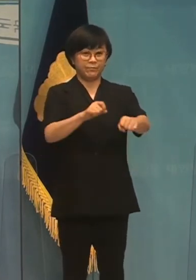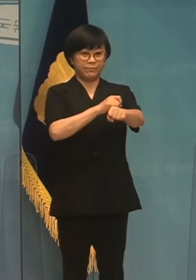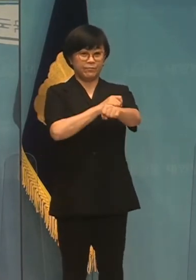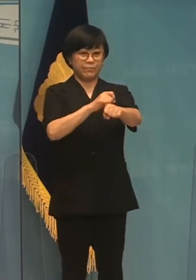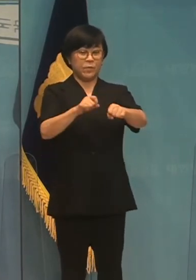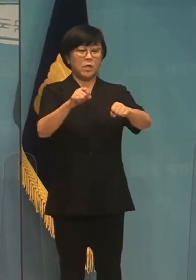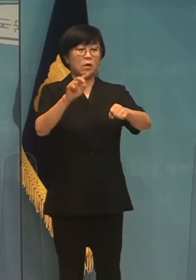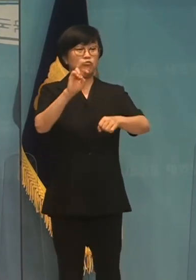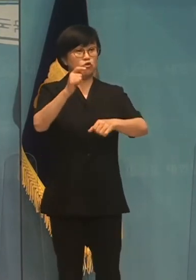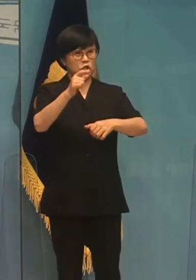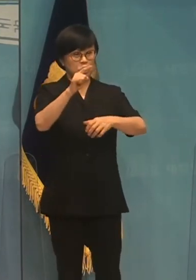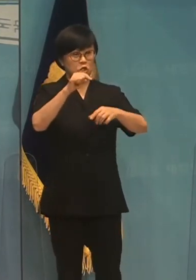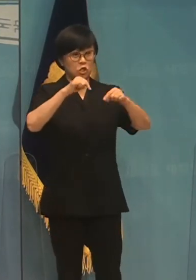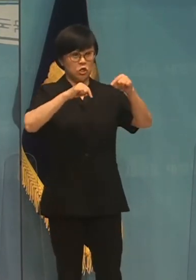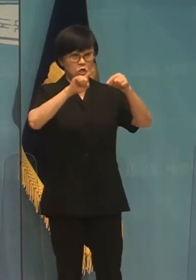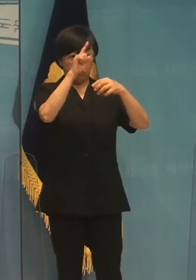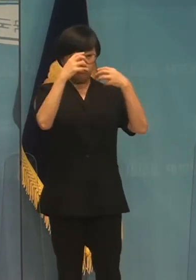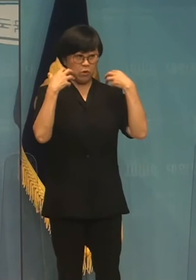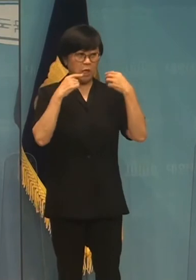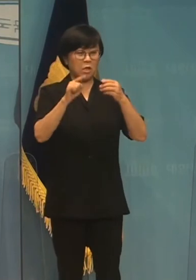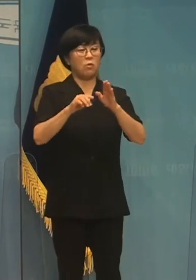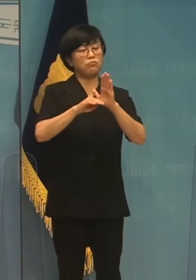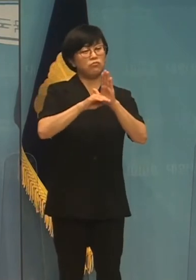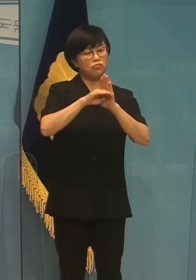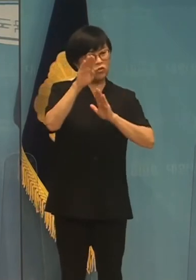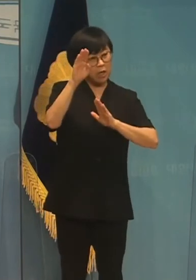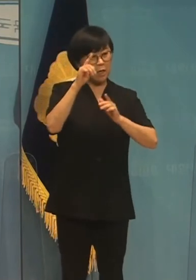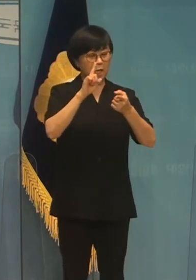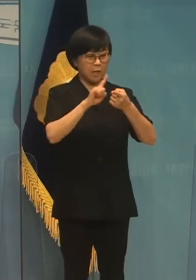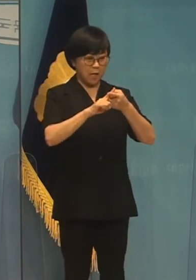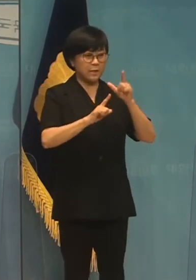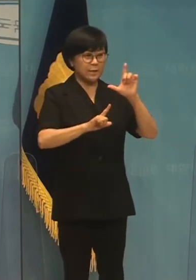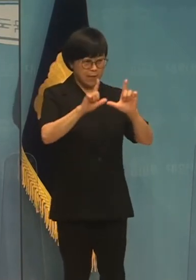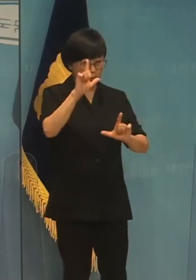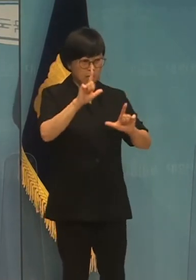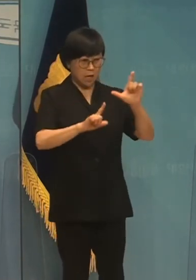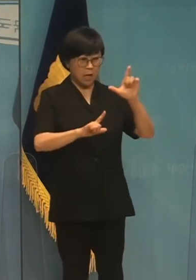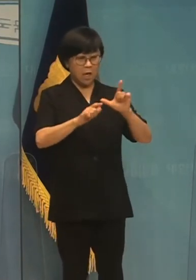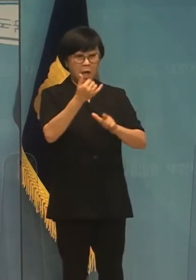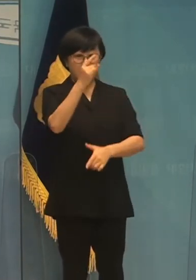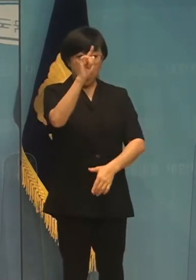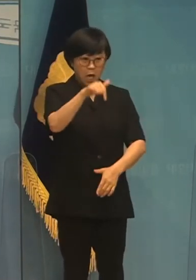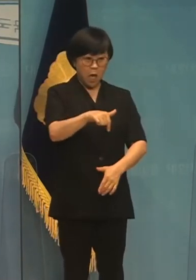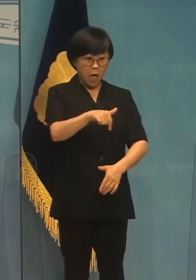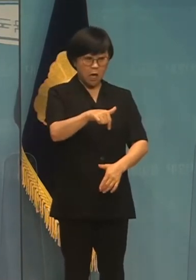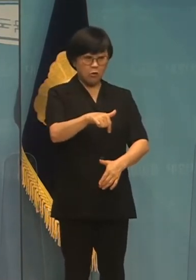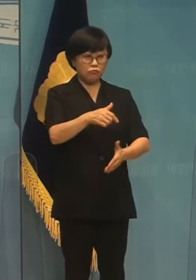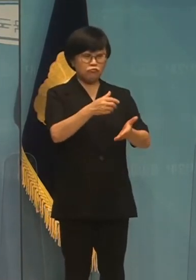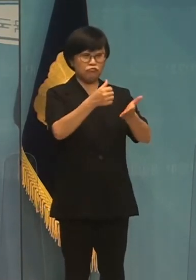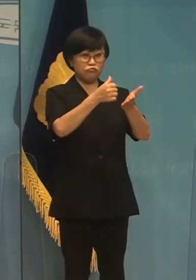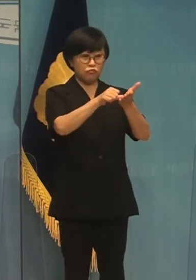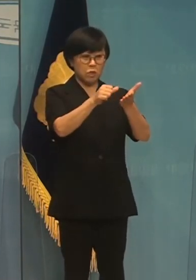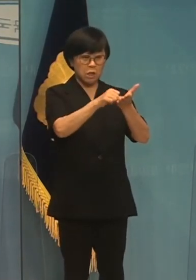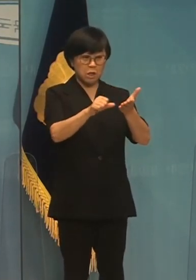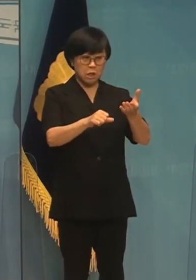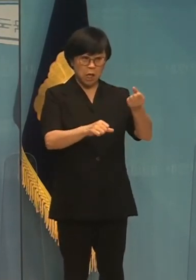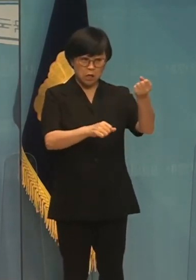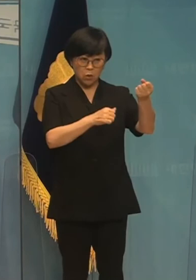특히 문재인 정권의 이런 대국제 자세는 북한의 핵무기 보유를 강조한다는